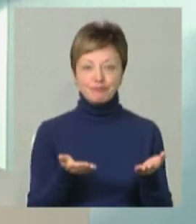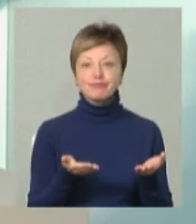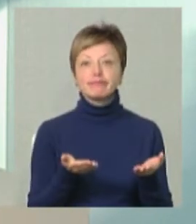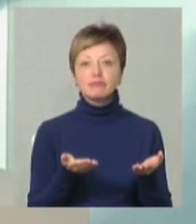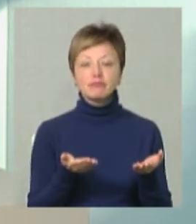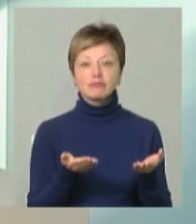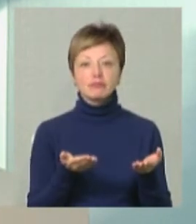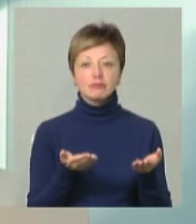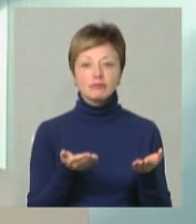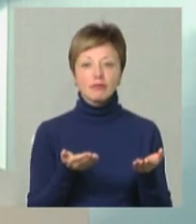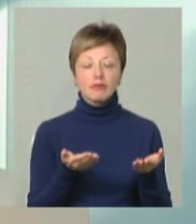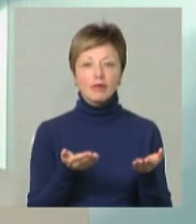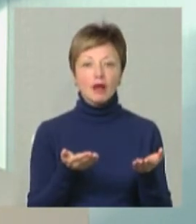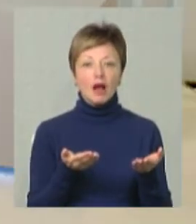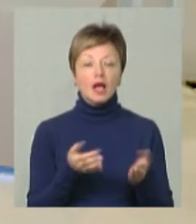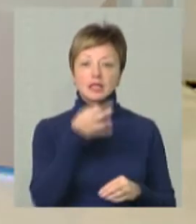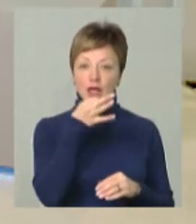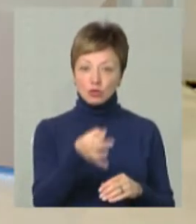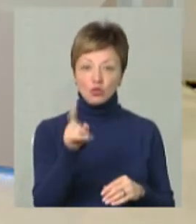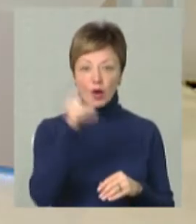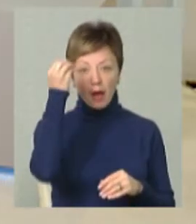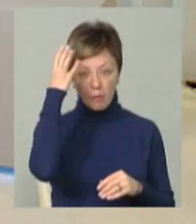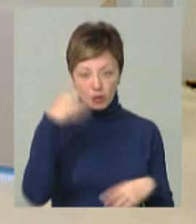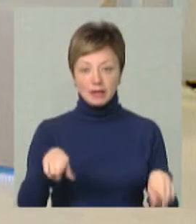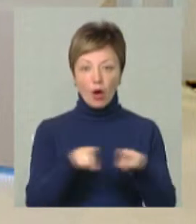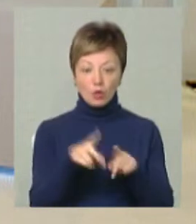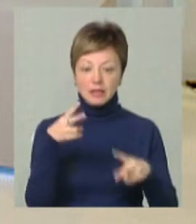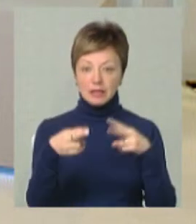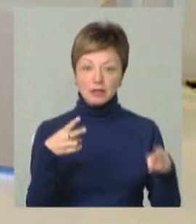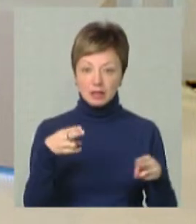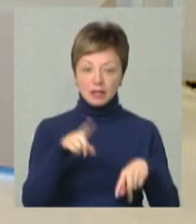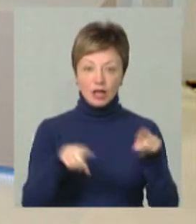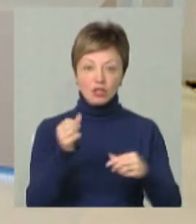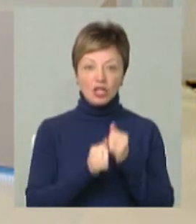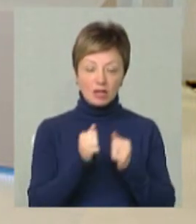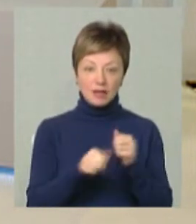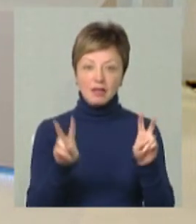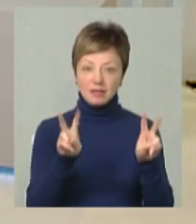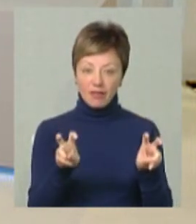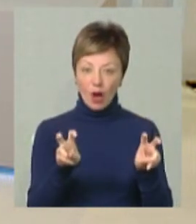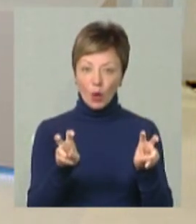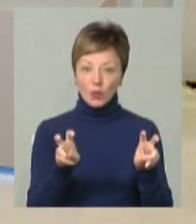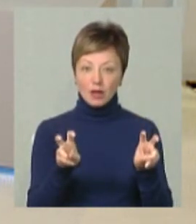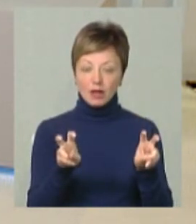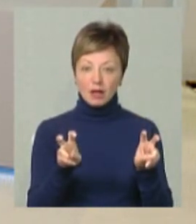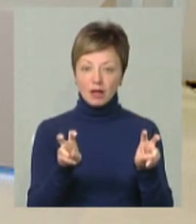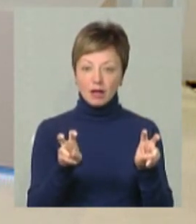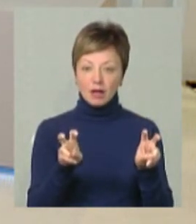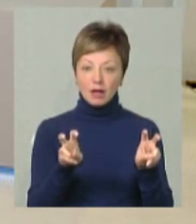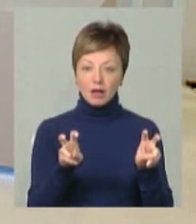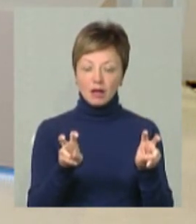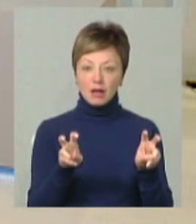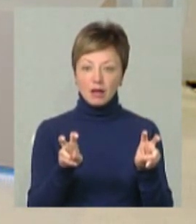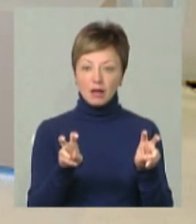расом рослинам. І скажу, що японці таку стрижку подекуди і часто навіть називають бонсаї в ґрунті